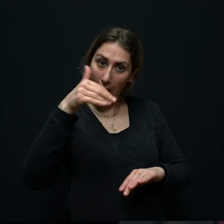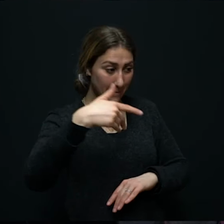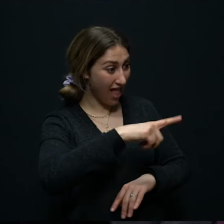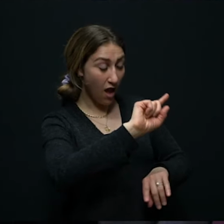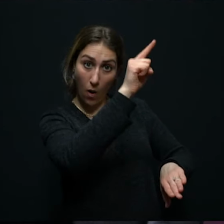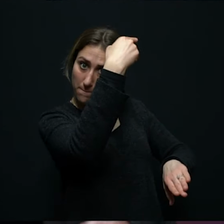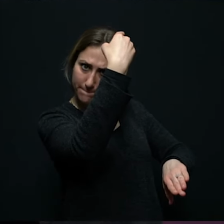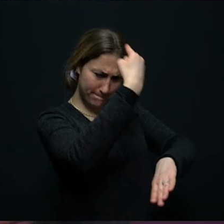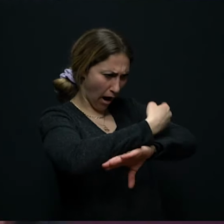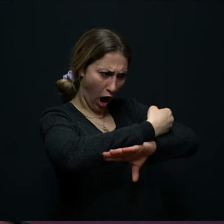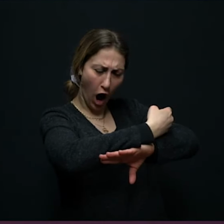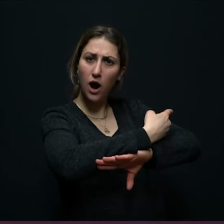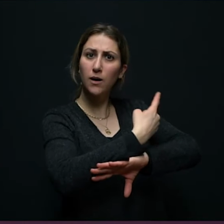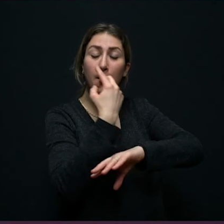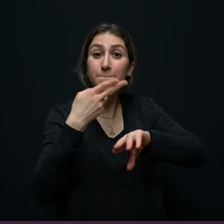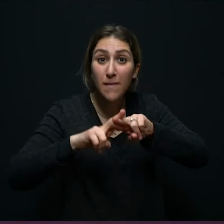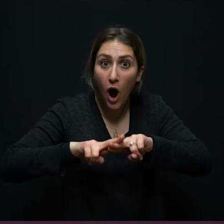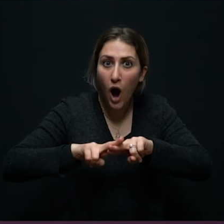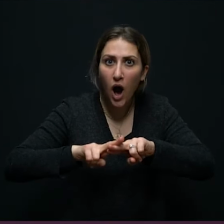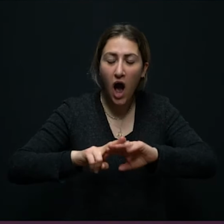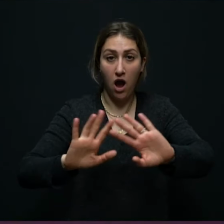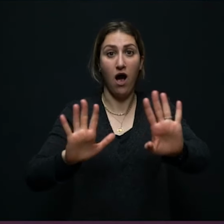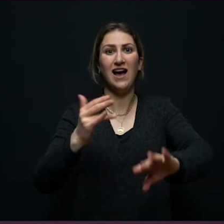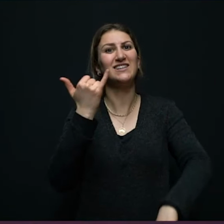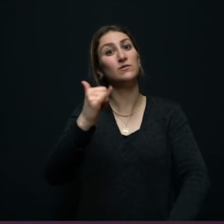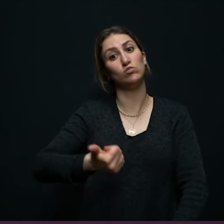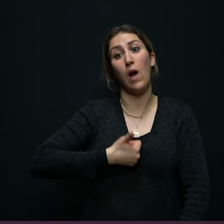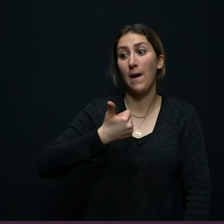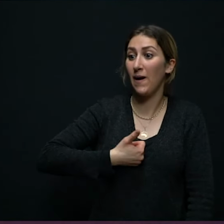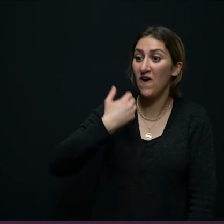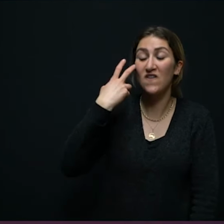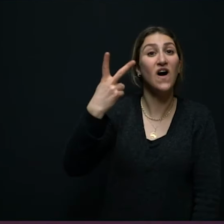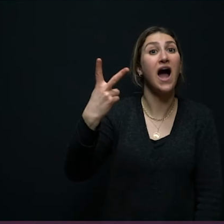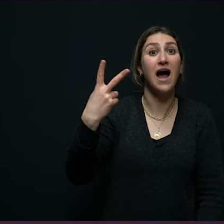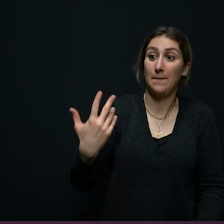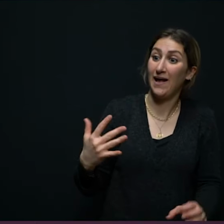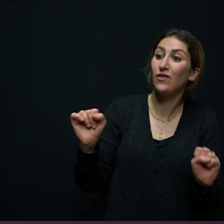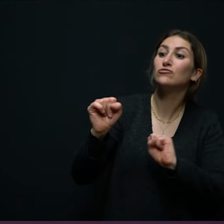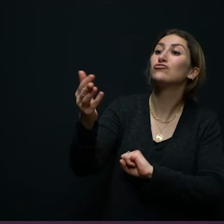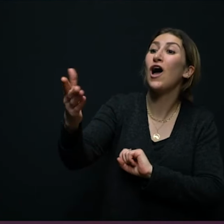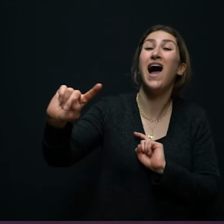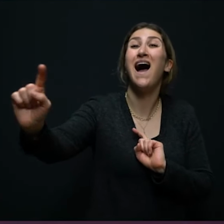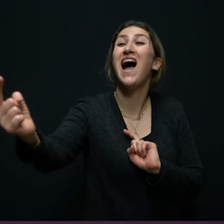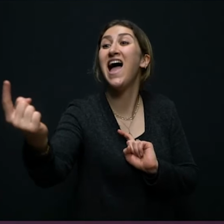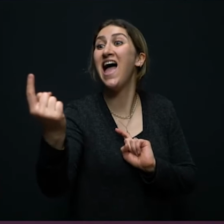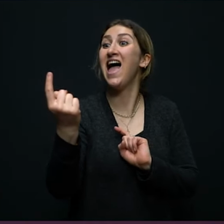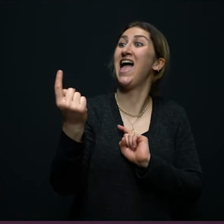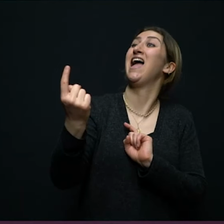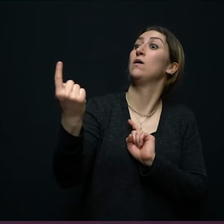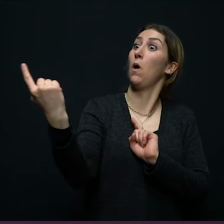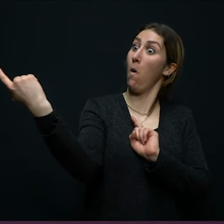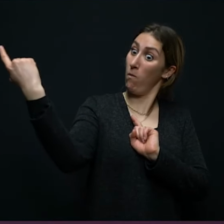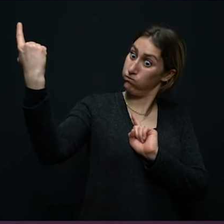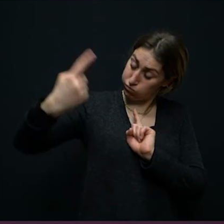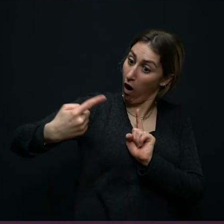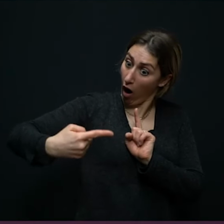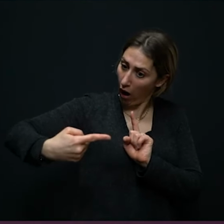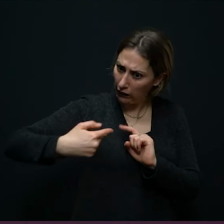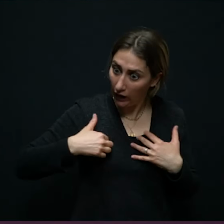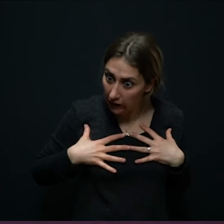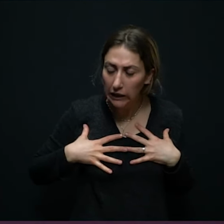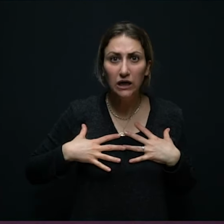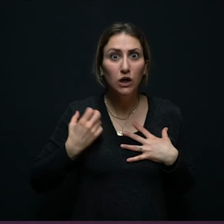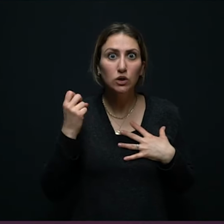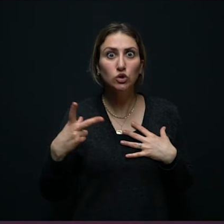samoa moi si je vois ma soeur là qui vient et qui au moment de l'appel elles tombent mort sur le sol j'ignore ce qui se passe